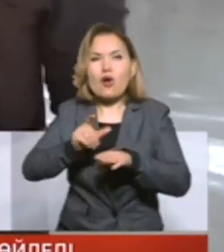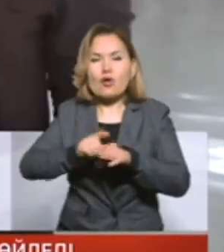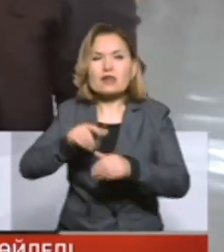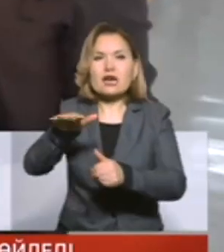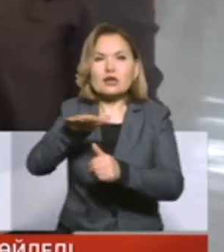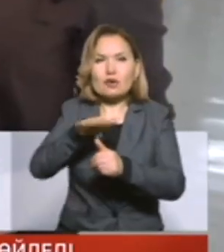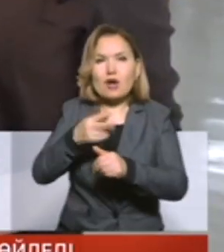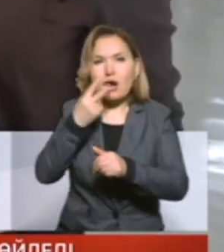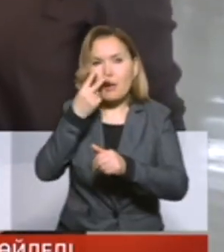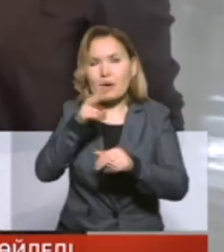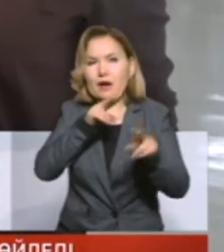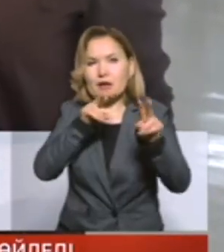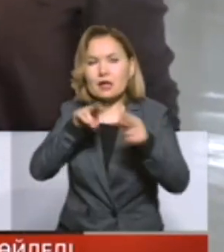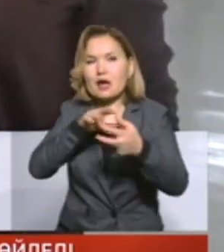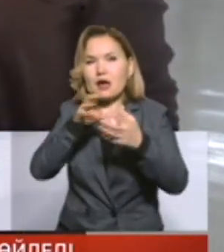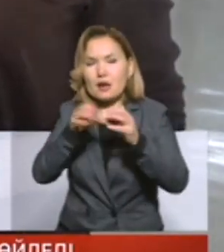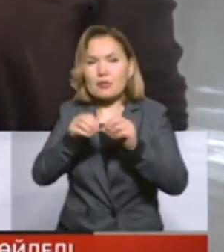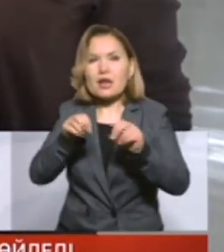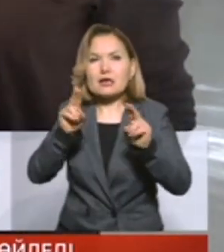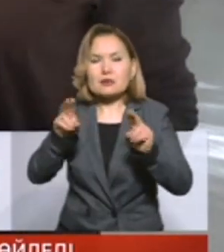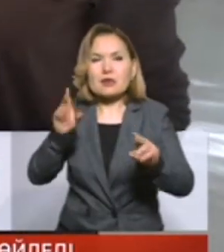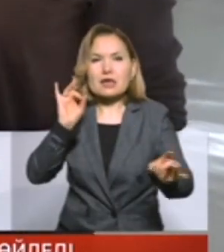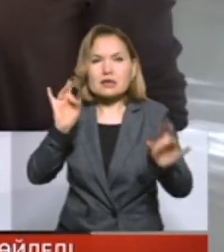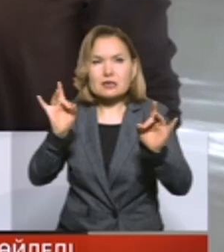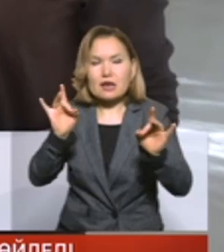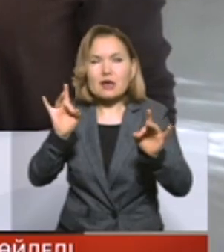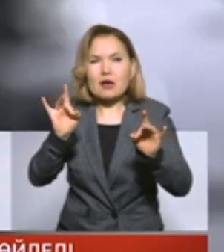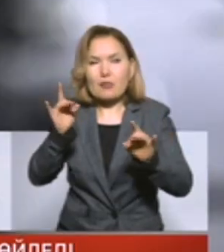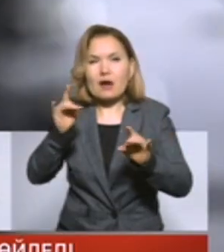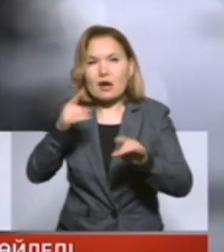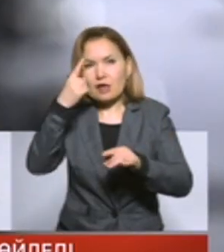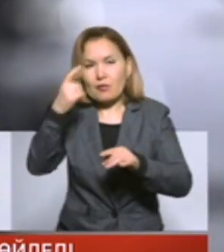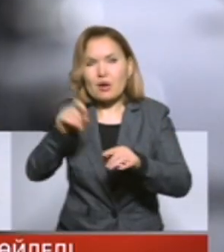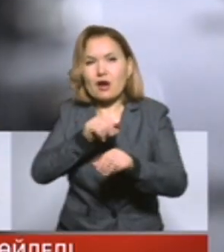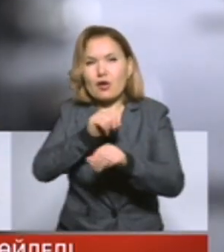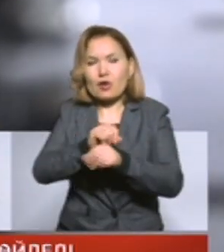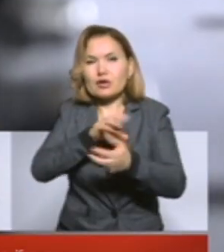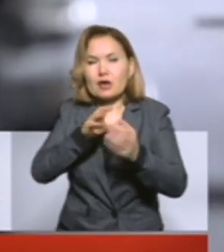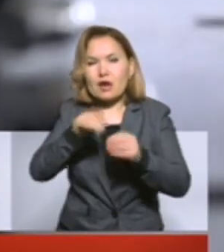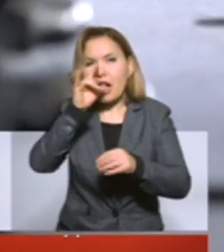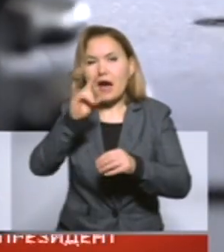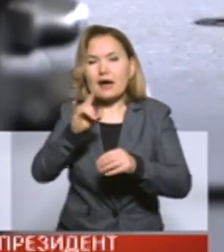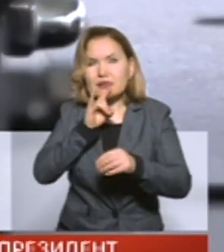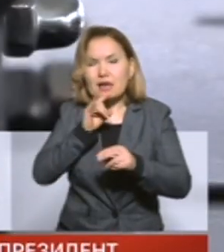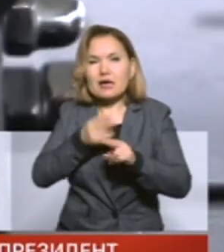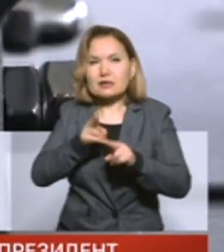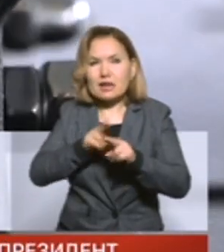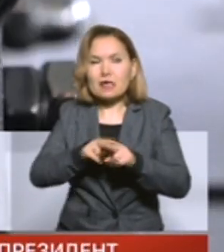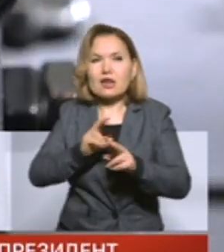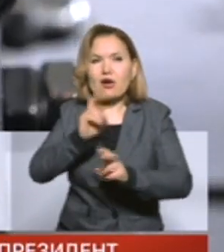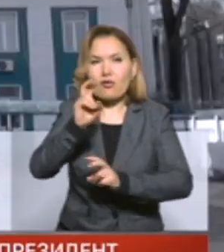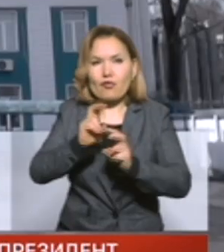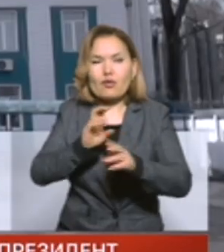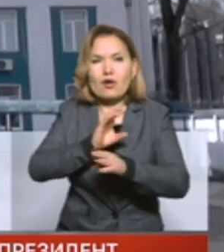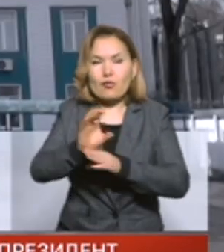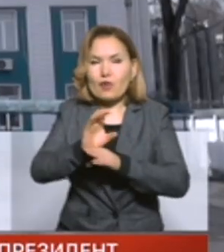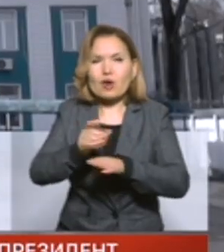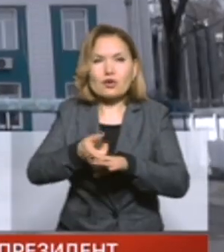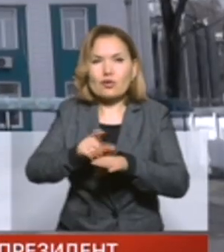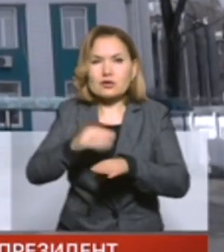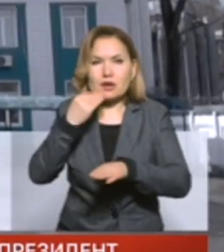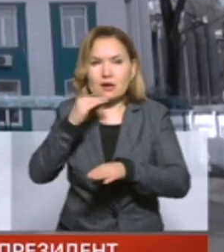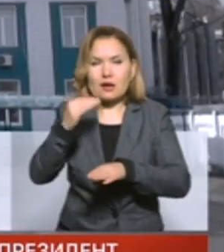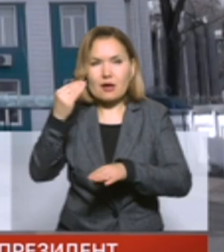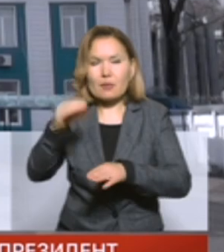дрондарды анықтап, сигналдар арқылы оны істен шығара алады. Мамандардың айтуынша, отандық өнім шетелдік баламаларынан кем түспейді.